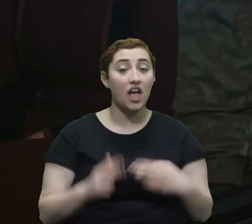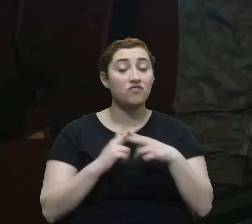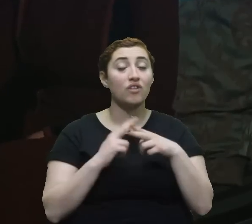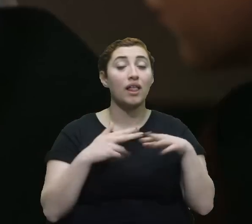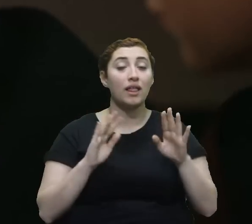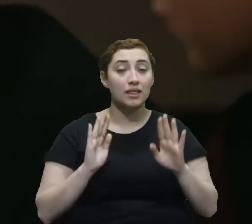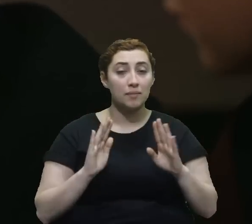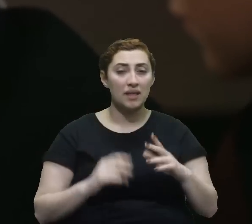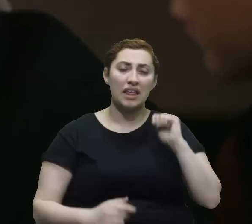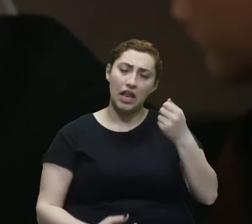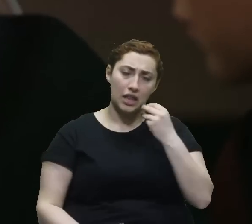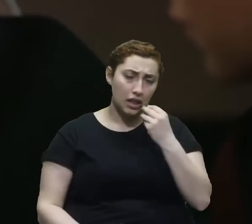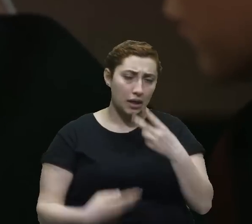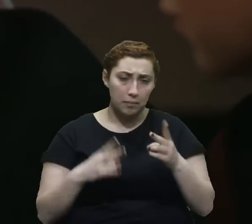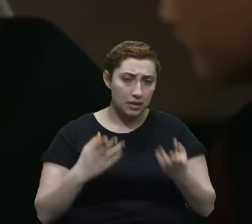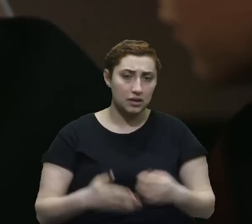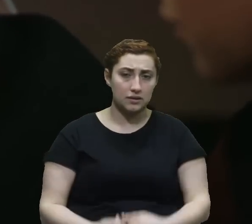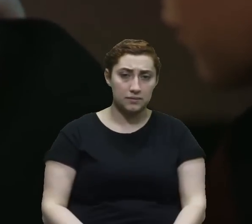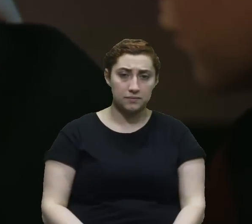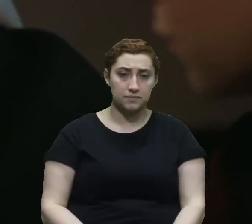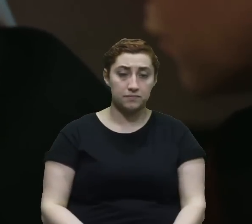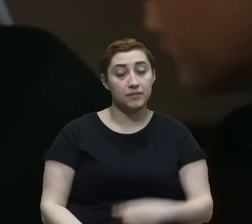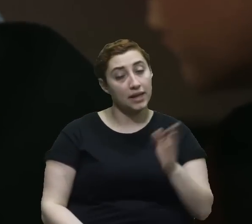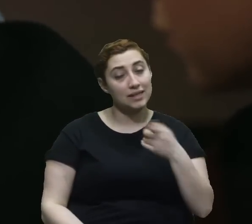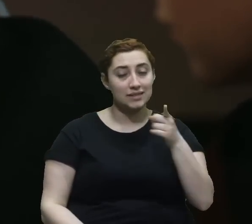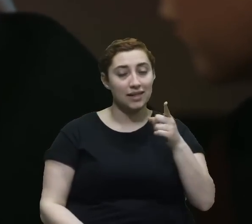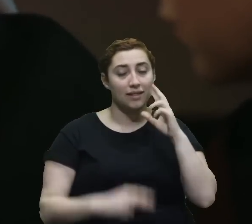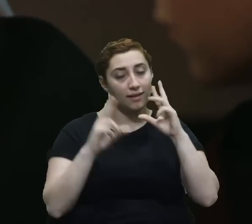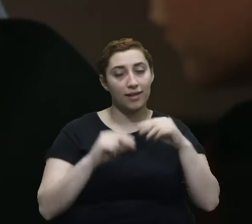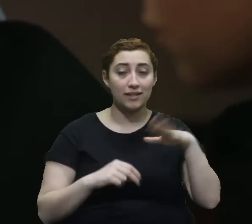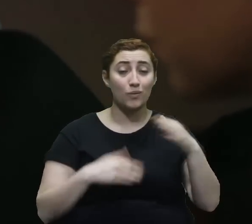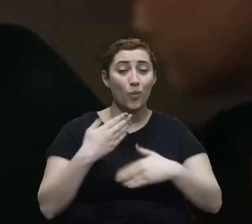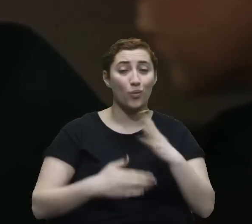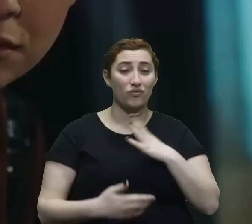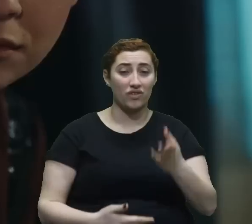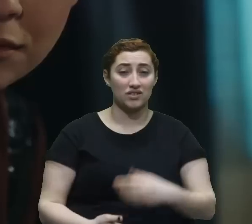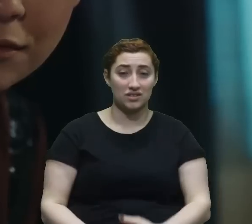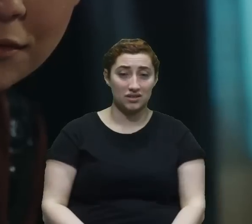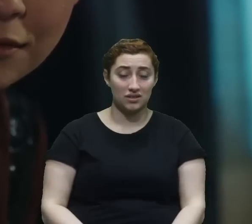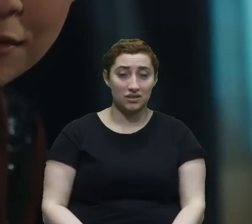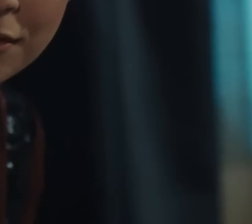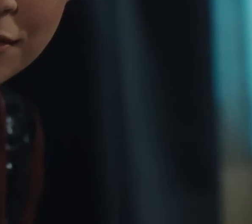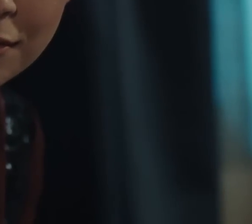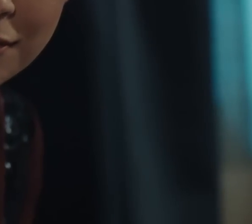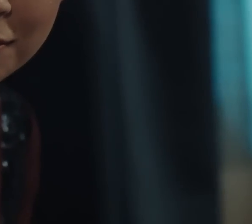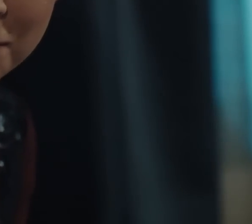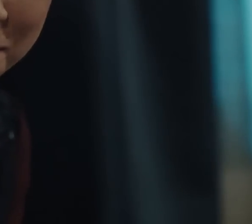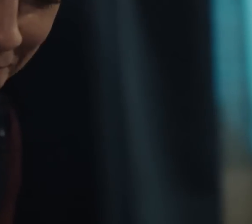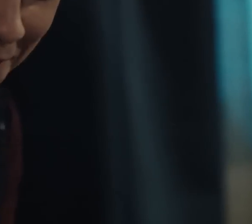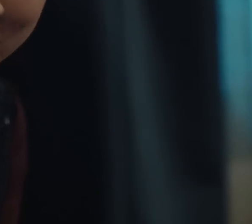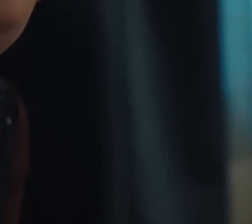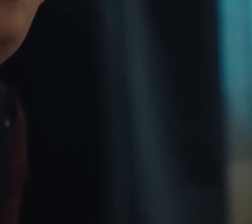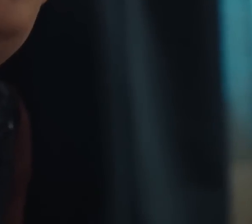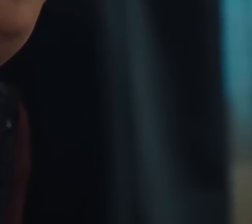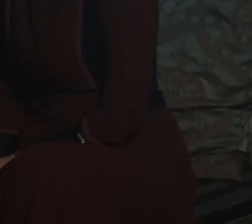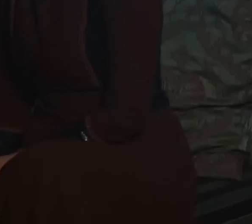Acele etme. Yarın yer. Hadi git sen de yat. Yorgunsun. Leyla tebessüm edip